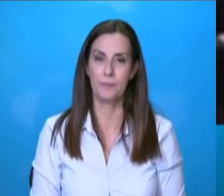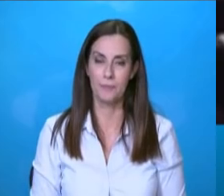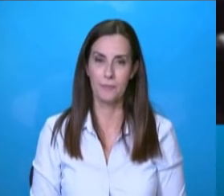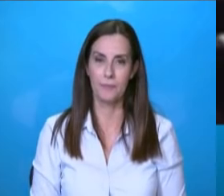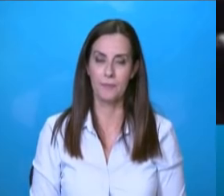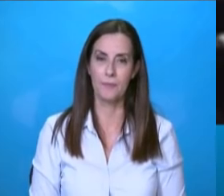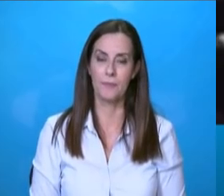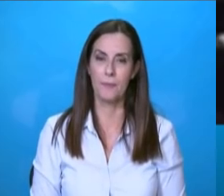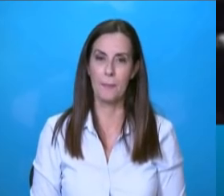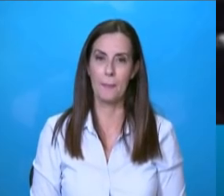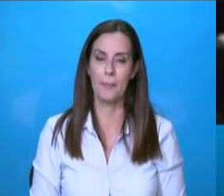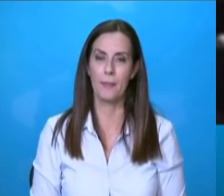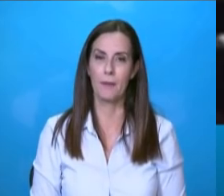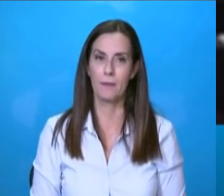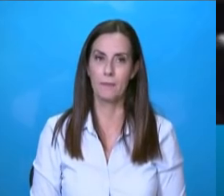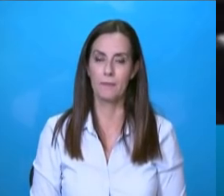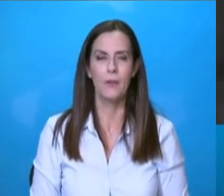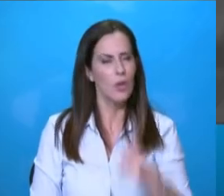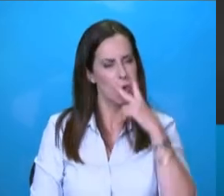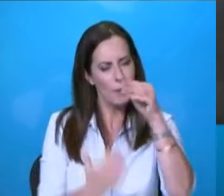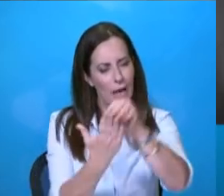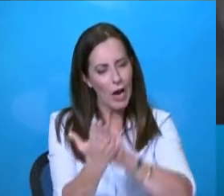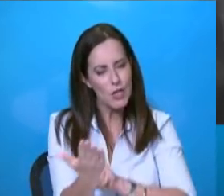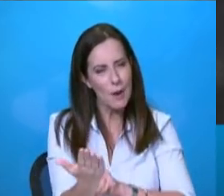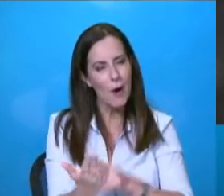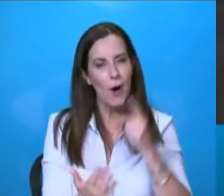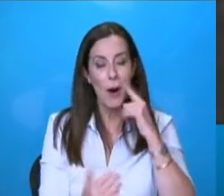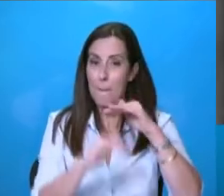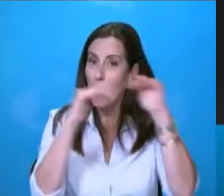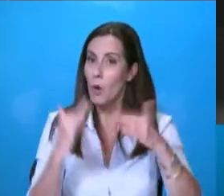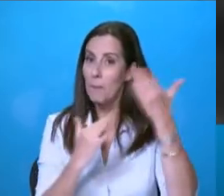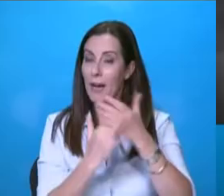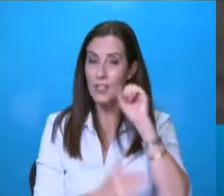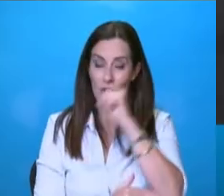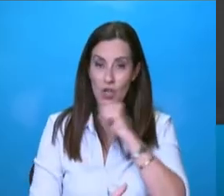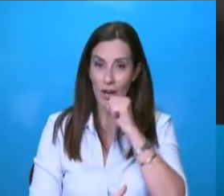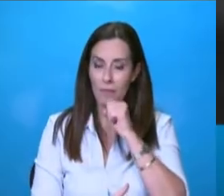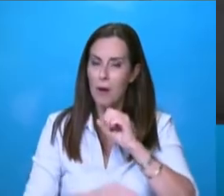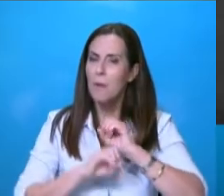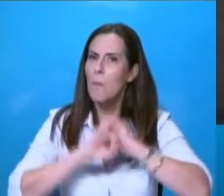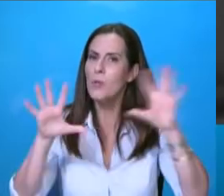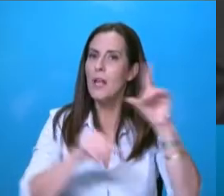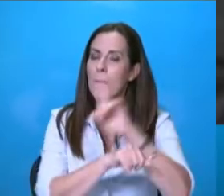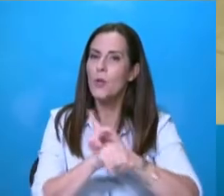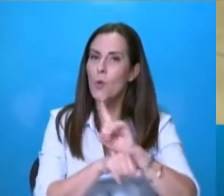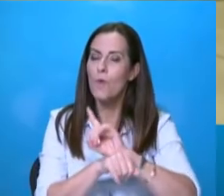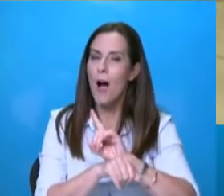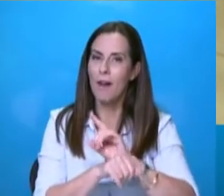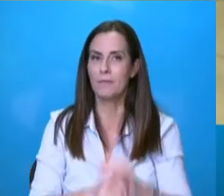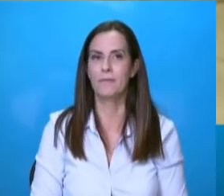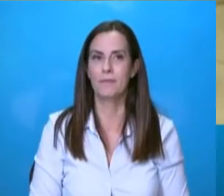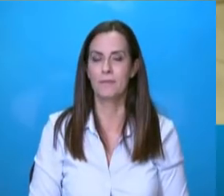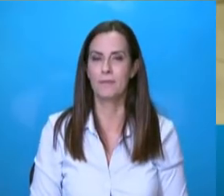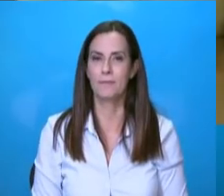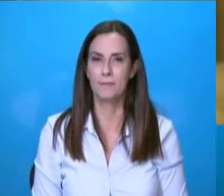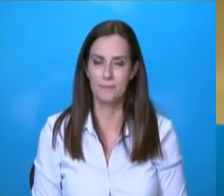בהיר וצח, אותה... מבט כללי על הרשימה מגלה שפחות ממחצית השירים בה פורסמו בתקופה הנמדדת. זה כבר כמה